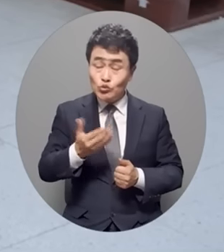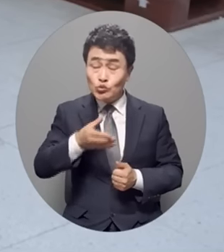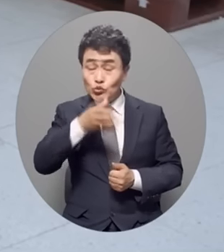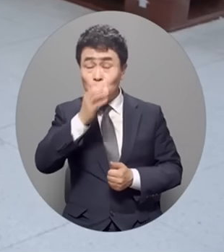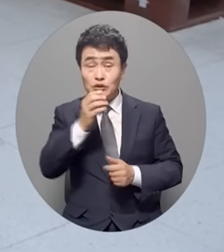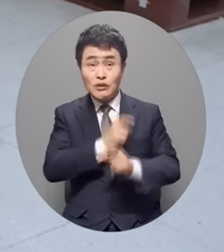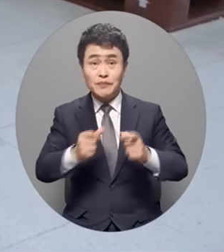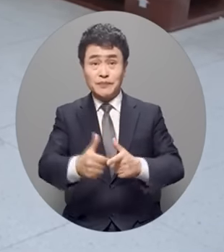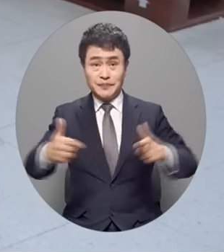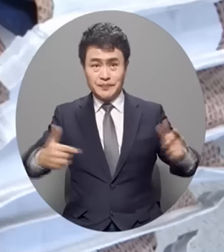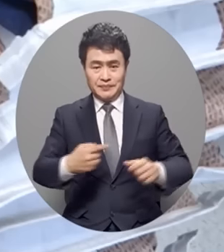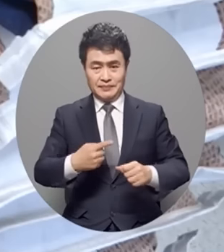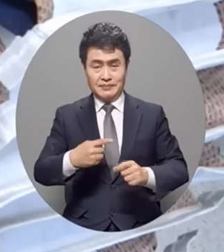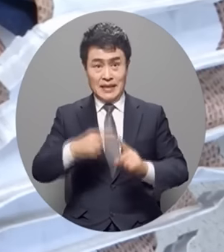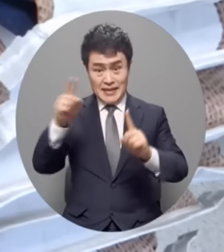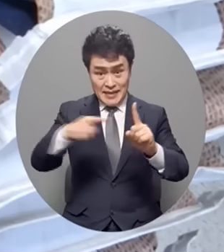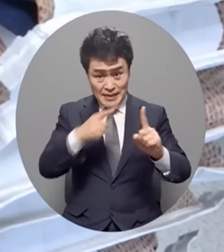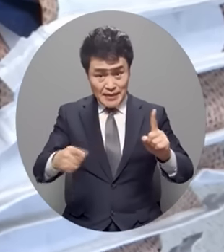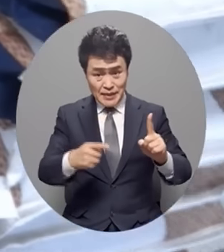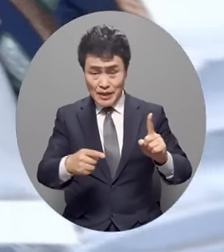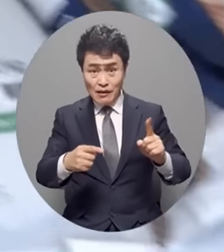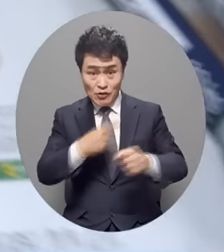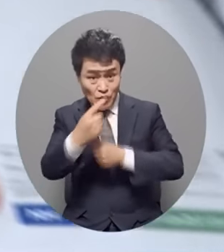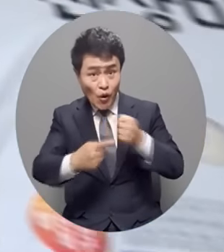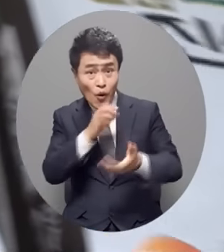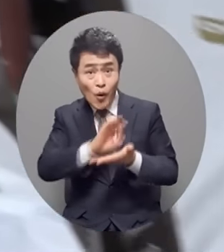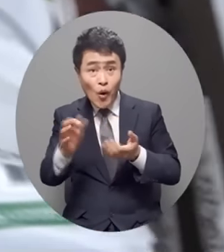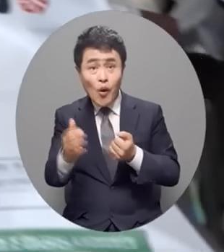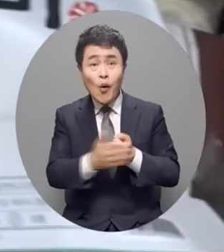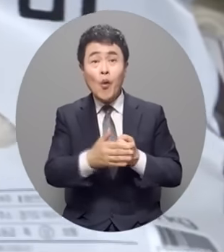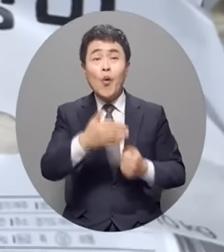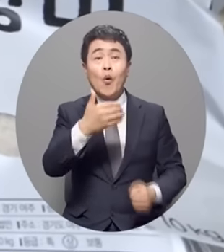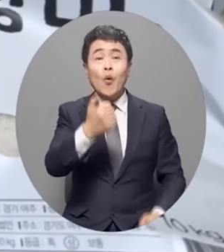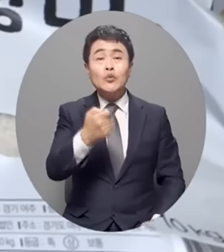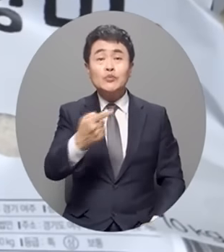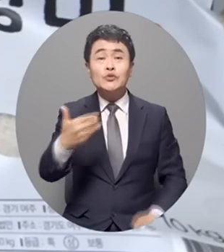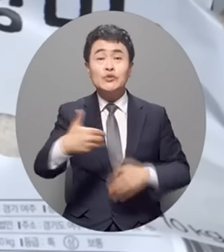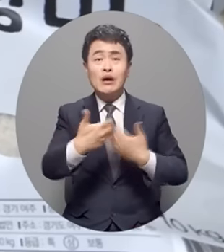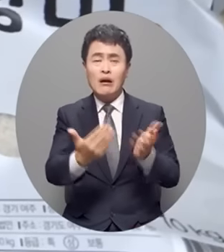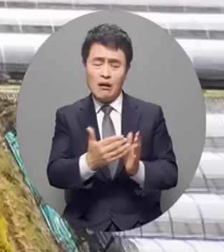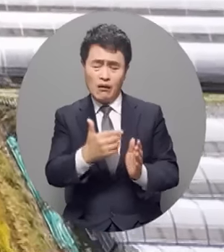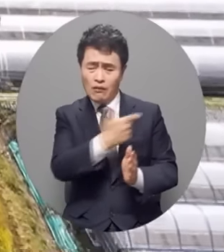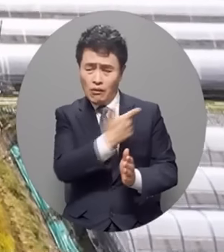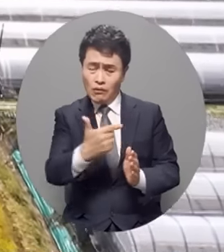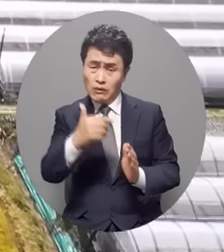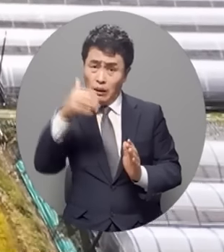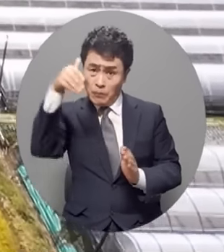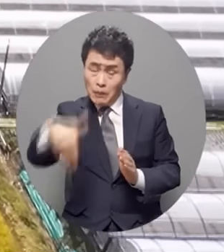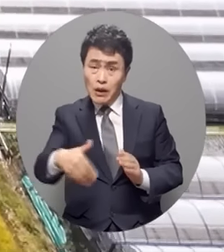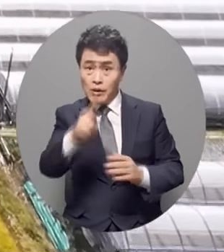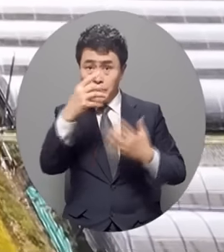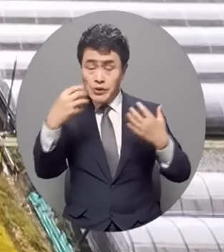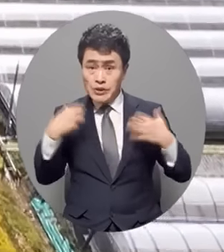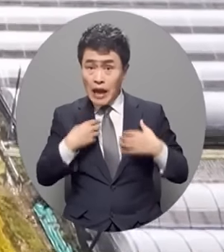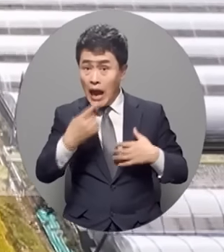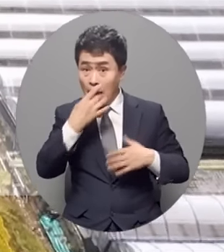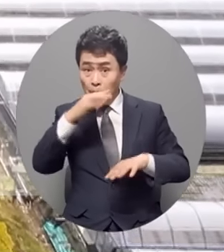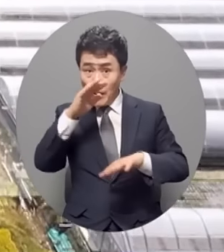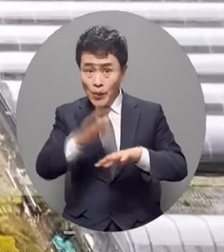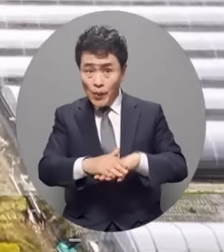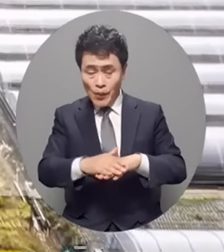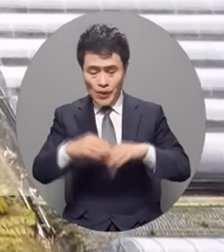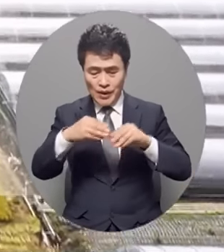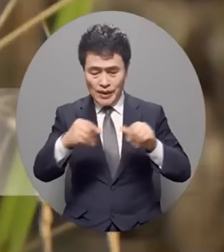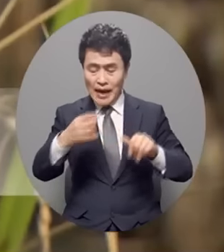지난해 1인당 연간 쌀 소비는 56.4kg으로 역대 최저를 기록했습니다. 정부는 벼농사 대신